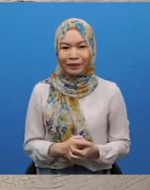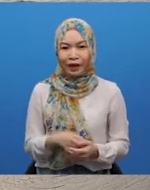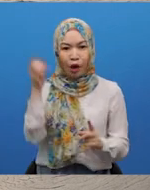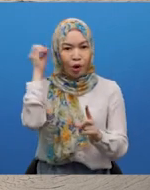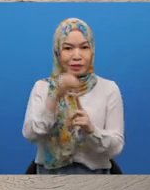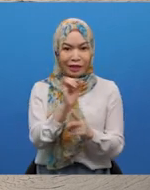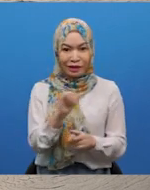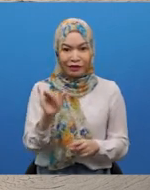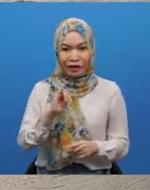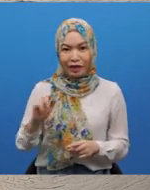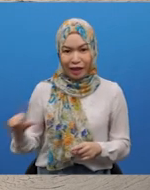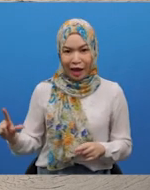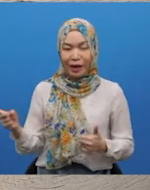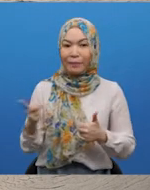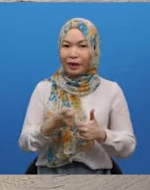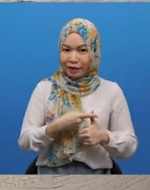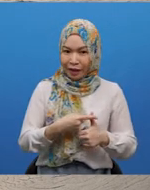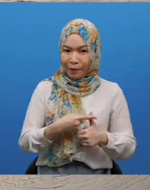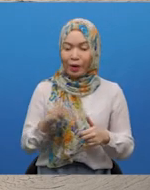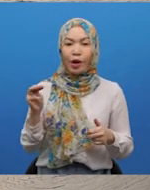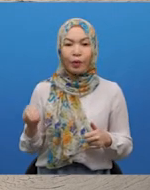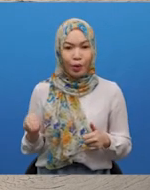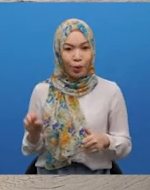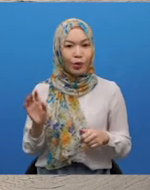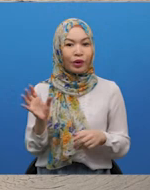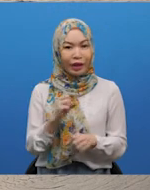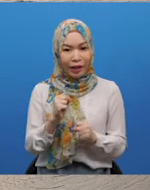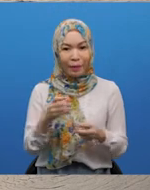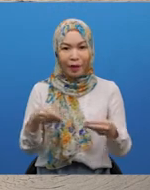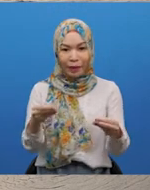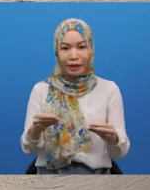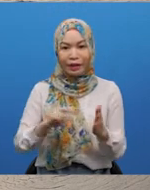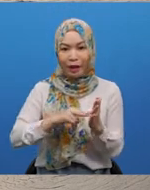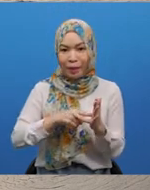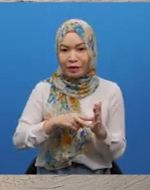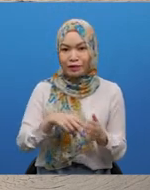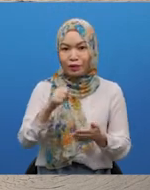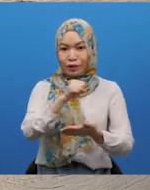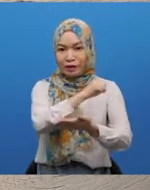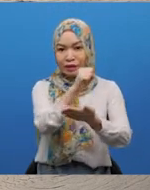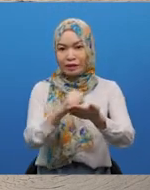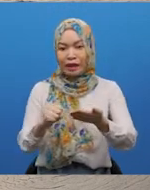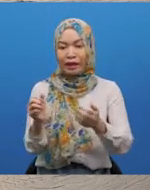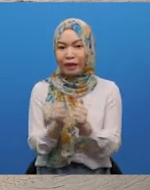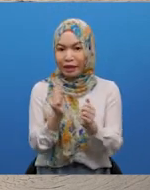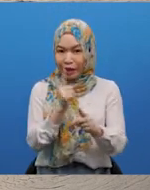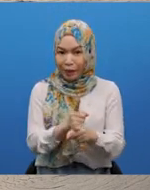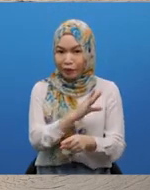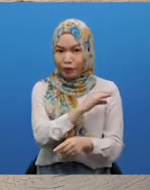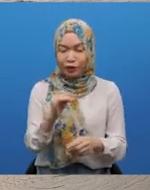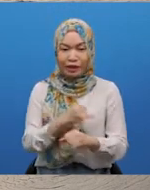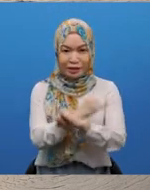Objektifnya ialah, pertama, murid dapat memberikan maksud syair dengan betul dan